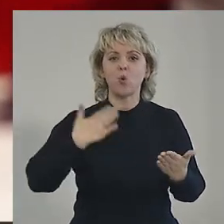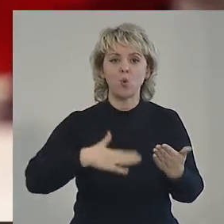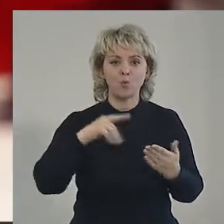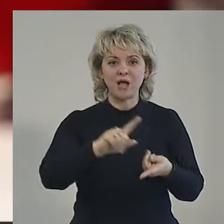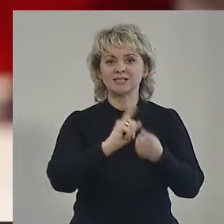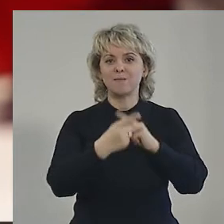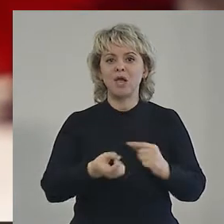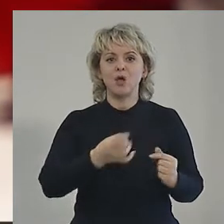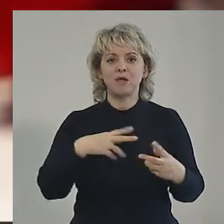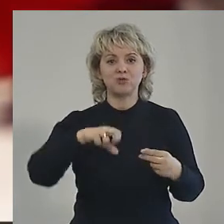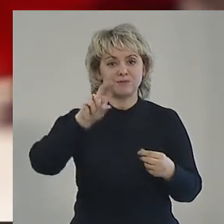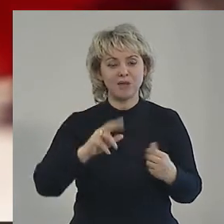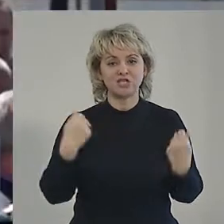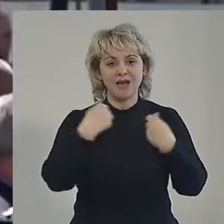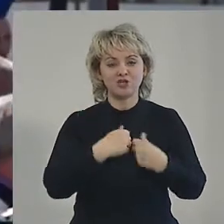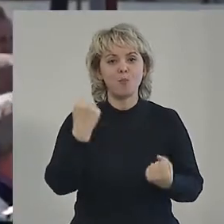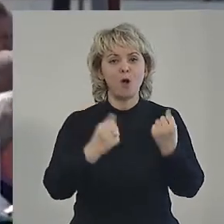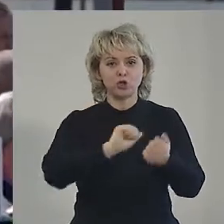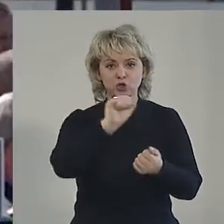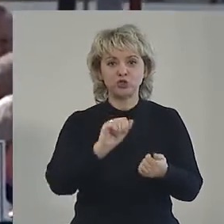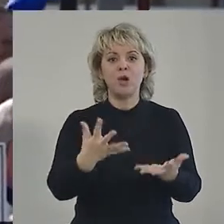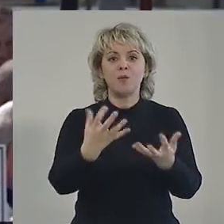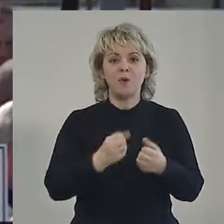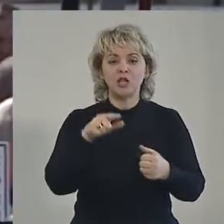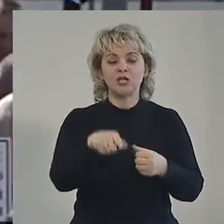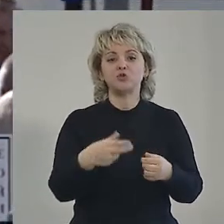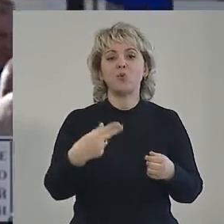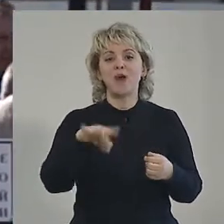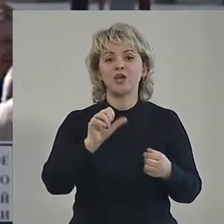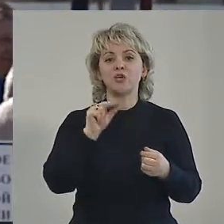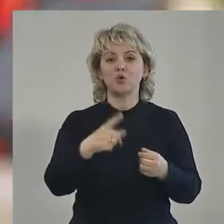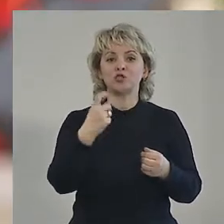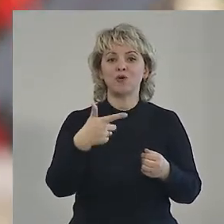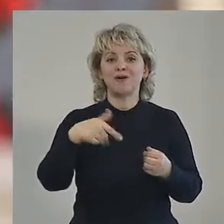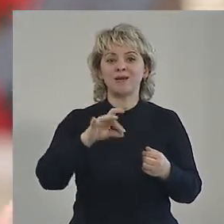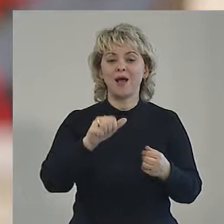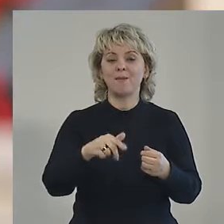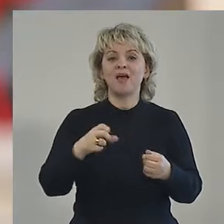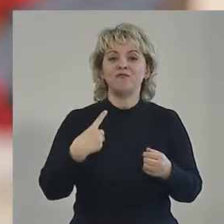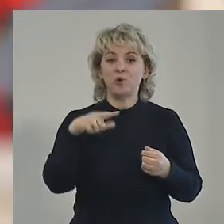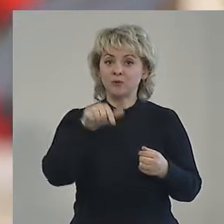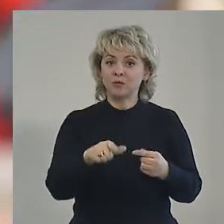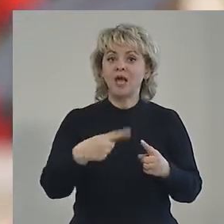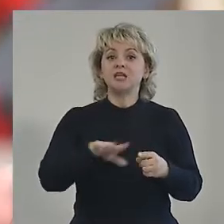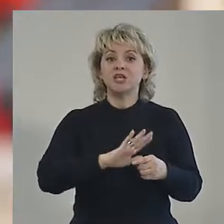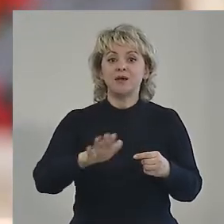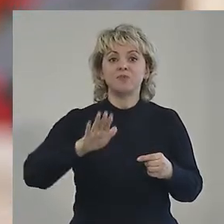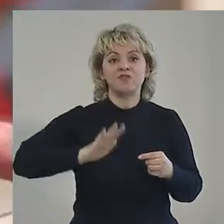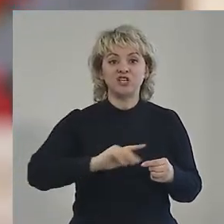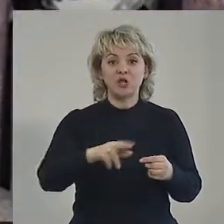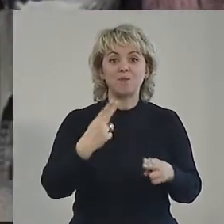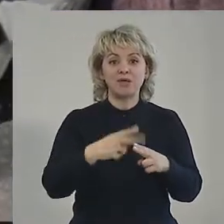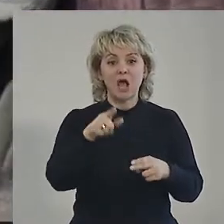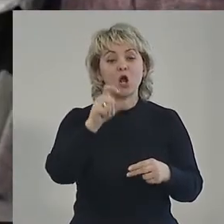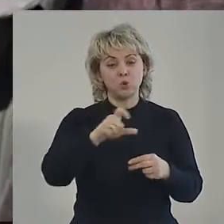купался, менял белую спецодежду, мыл машину и получал положенный сукпайок и 100 граммов боевых. Металл и механизмы не выдерживали, а